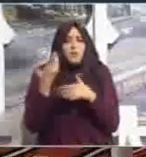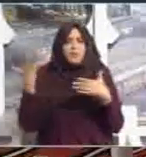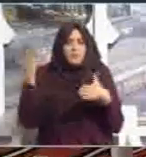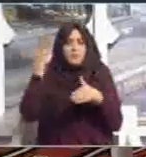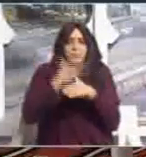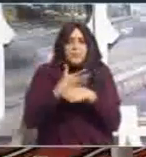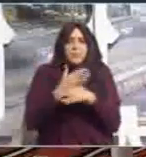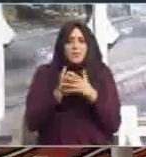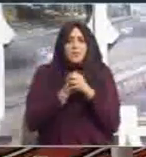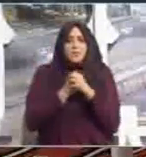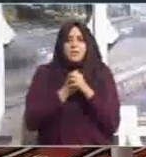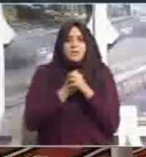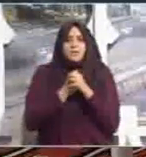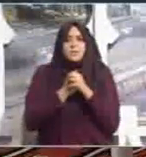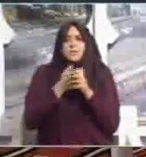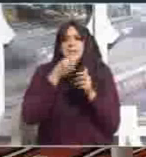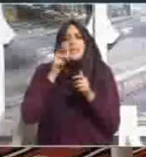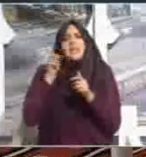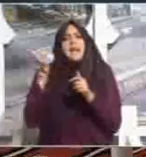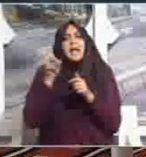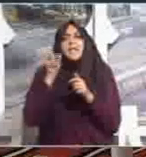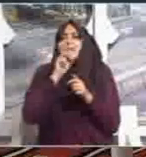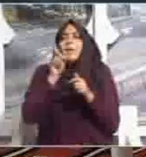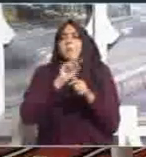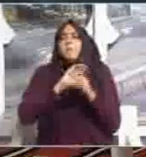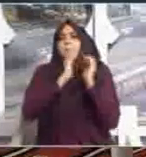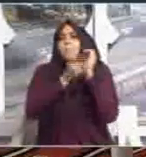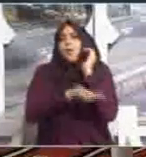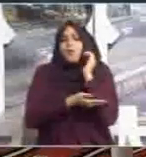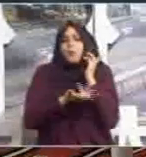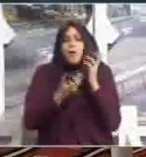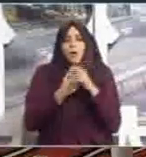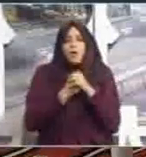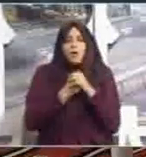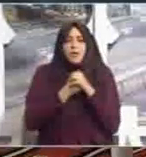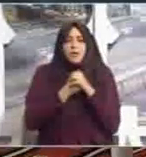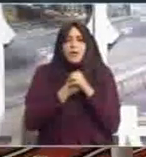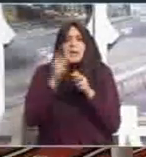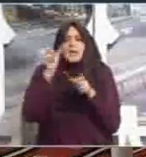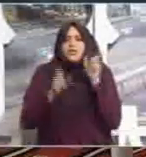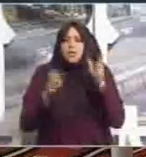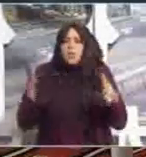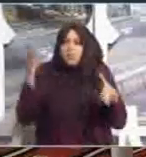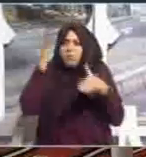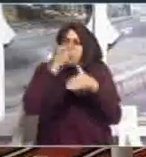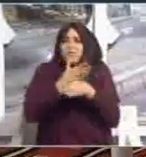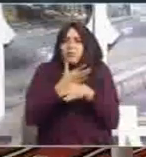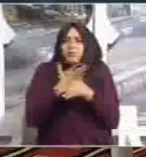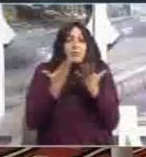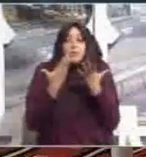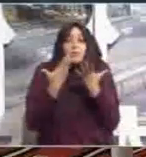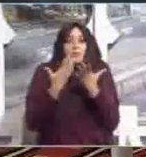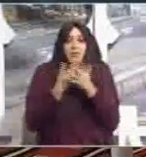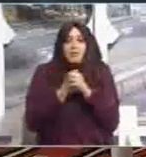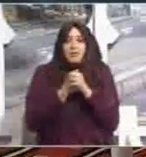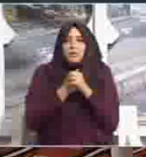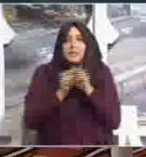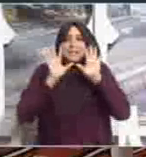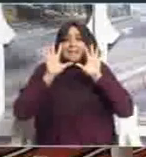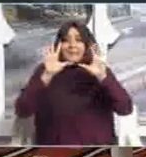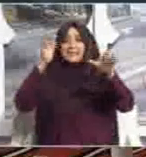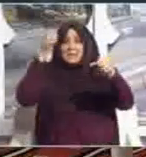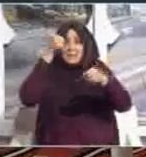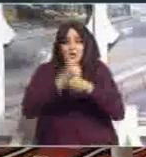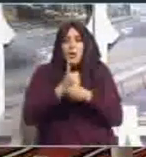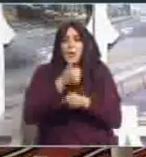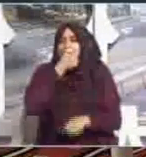على جال اني ما نجيبش انا ولا هو يسقسيهم ايه ما فهمتش انا برك الناس علاش تتدخل ما بيناتنا. انا 10 سنين مع